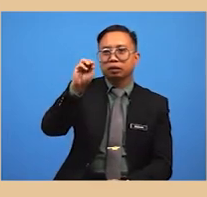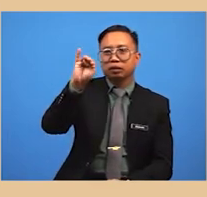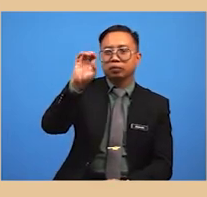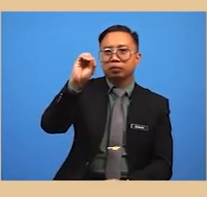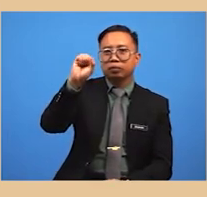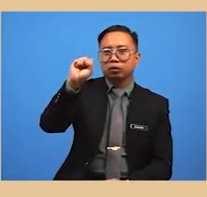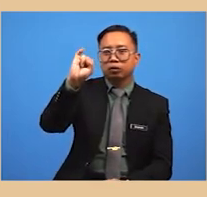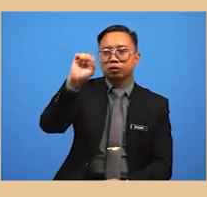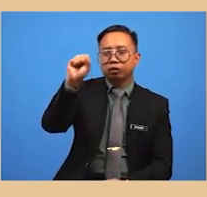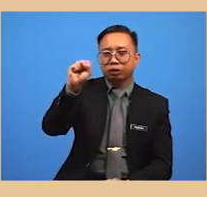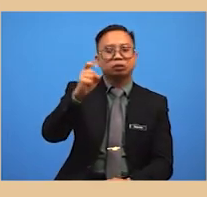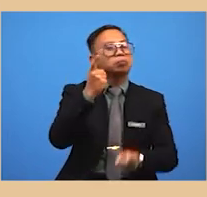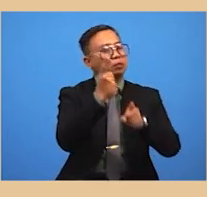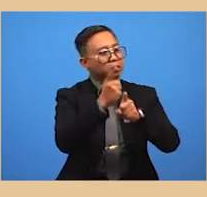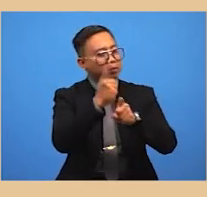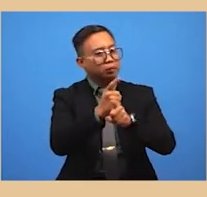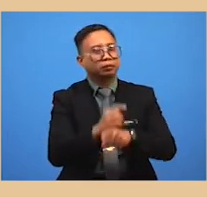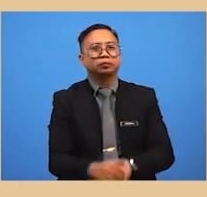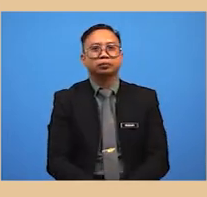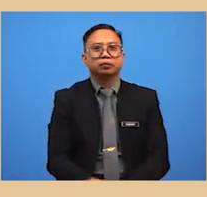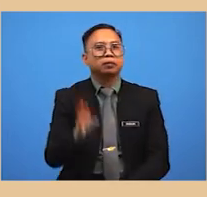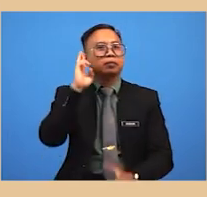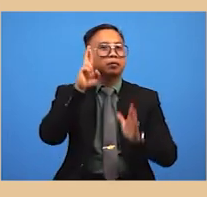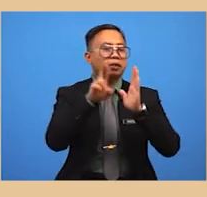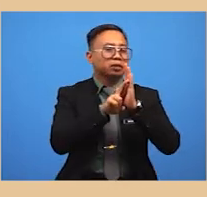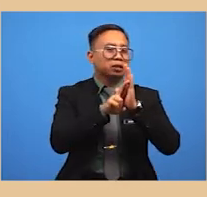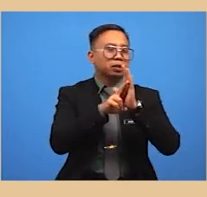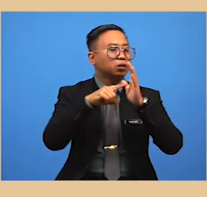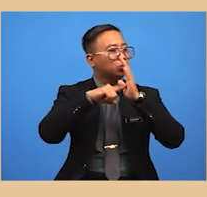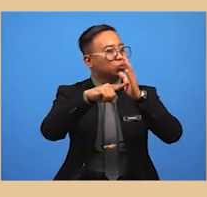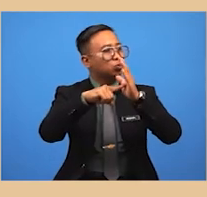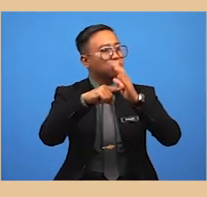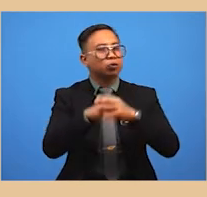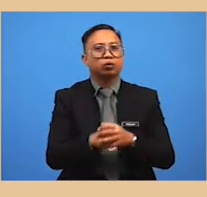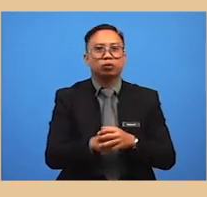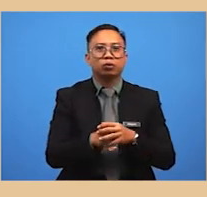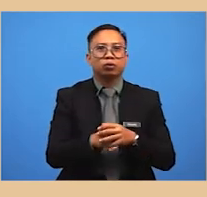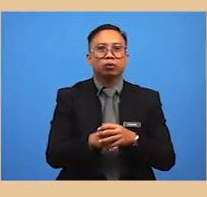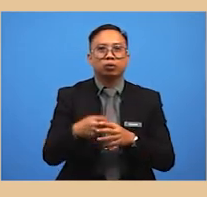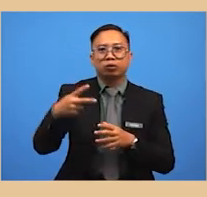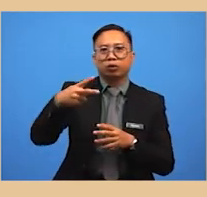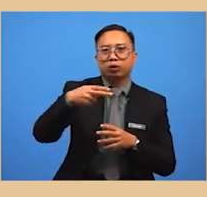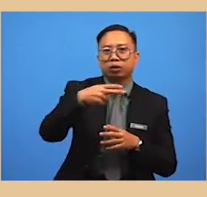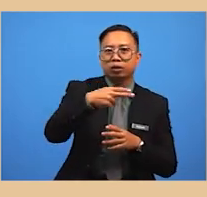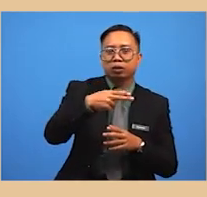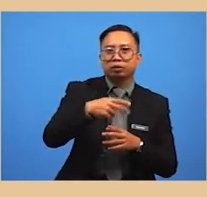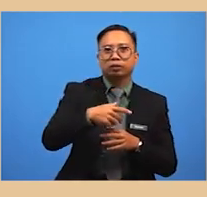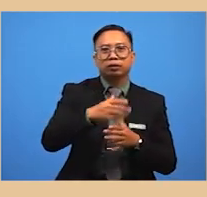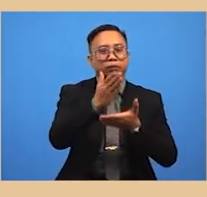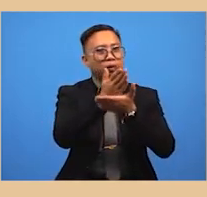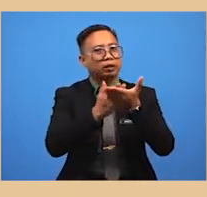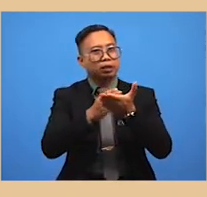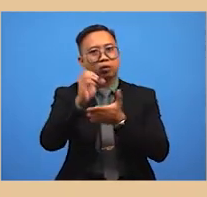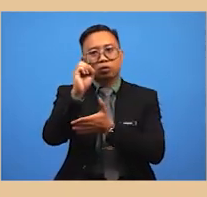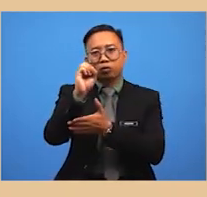Meiosis. Tepat sekali murid-murid. Rajah ini pula menunjukkan keratan lentas